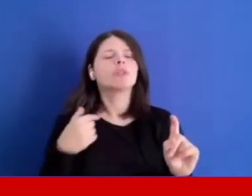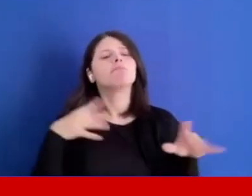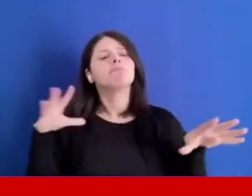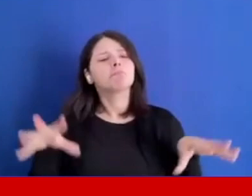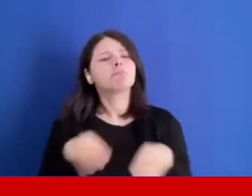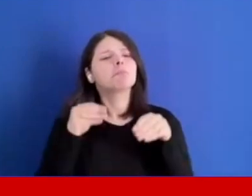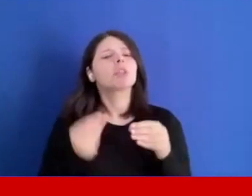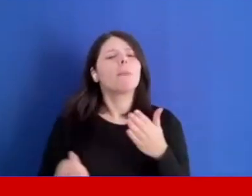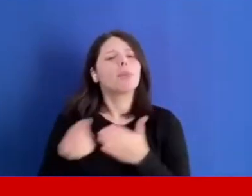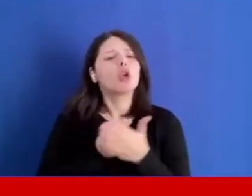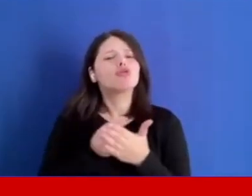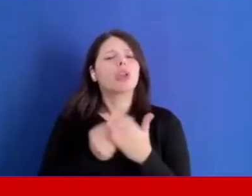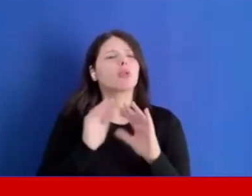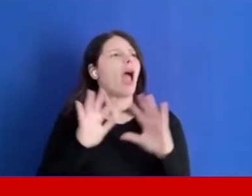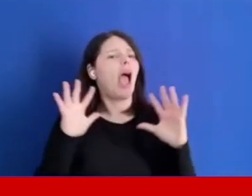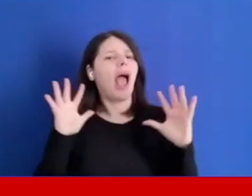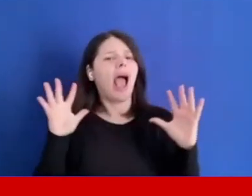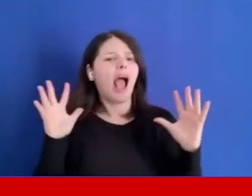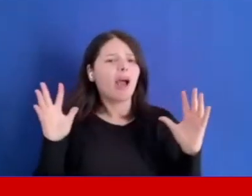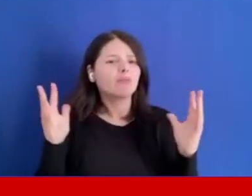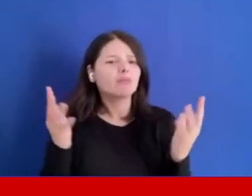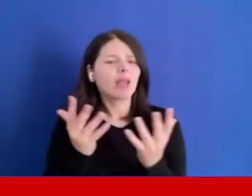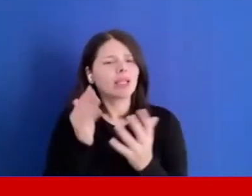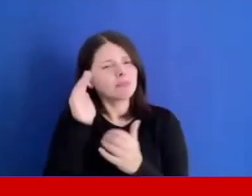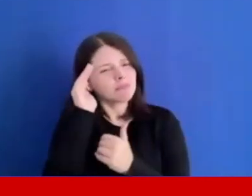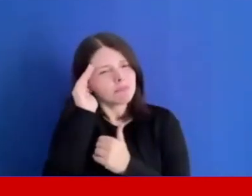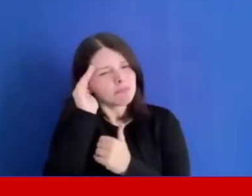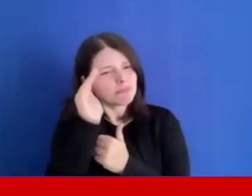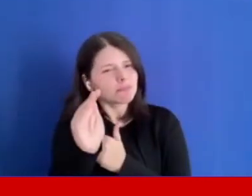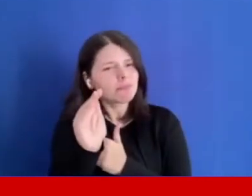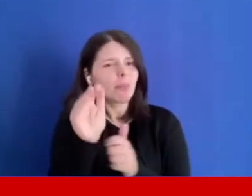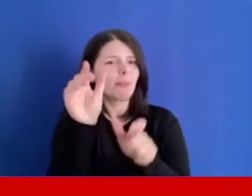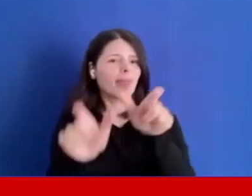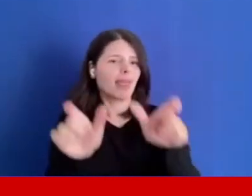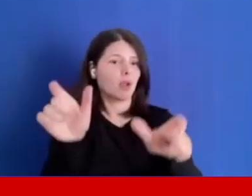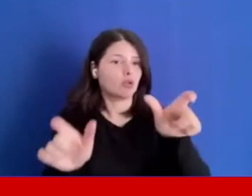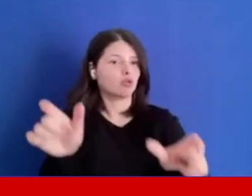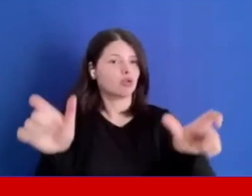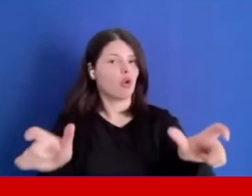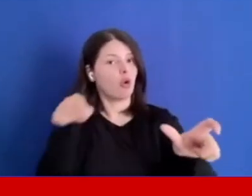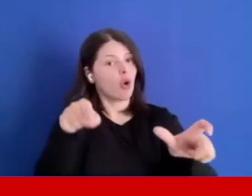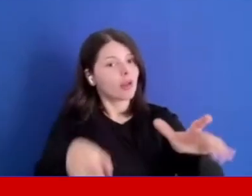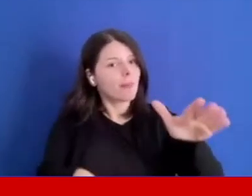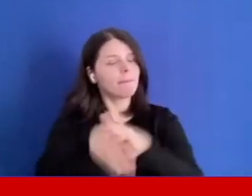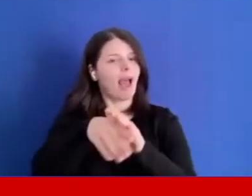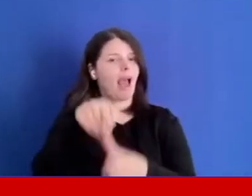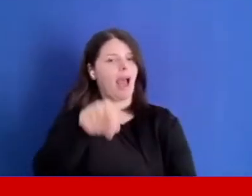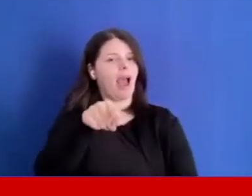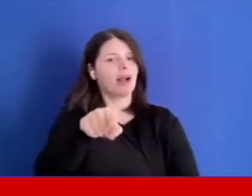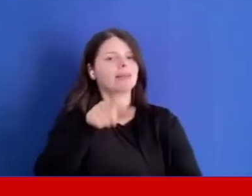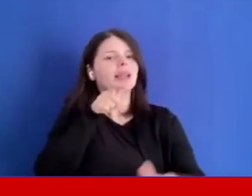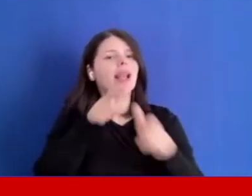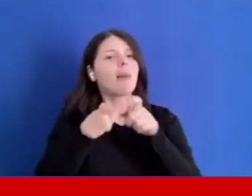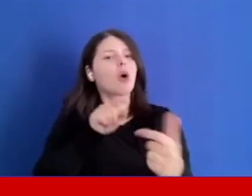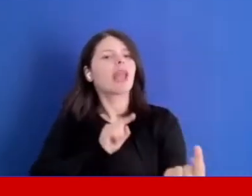progettare ambienti ascoltando soprattutto le persone, perché è proprio da quello che bisogna partire, dal rapporto empatico con